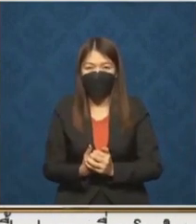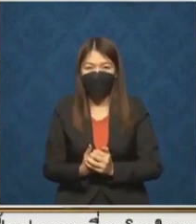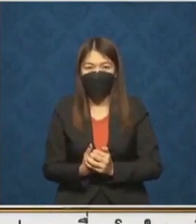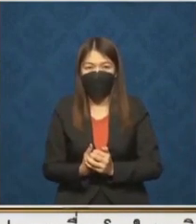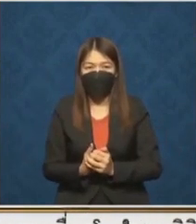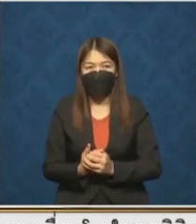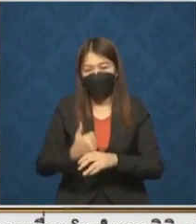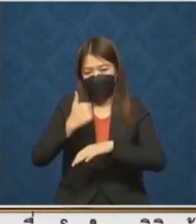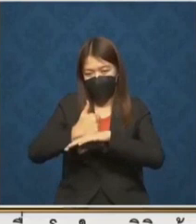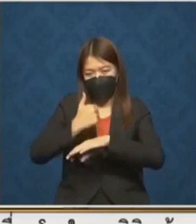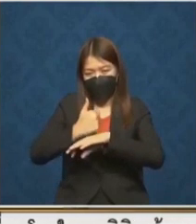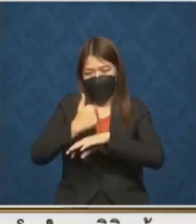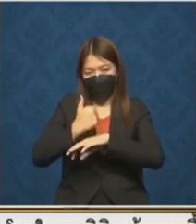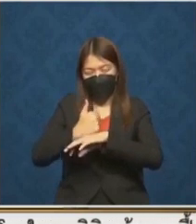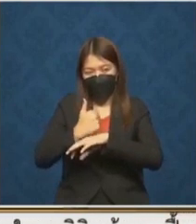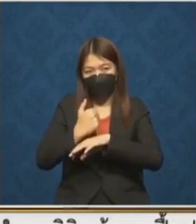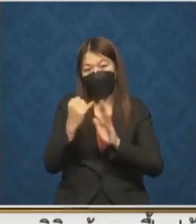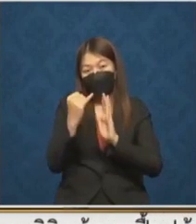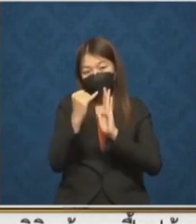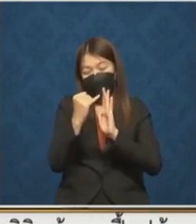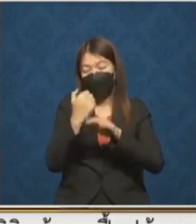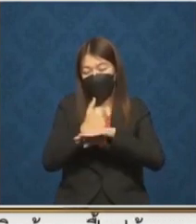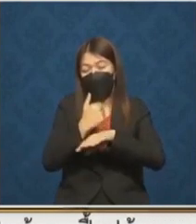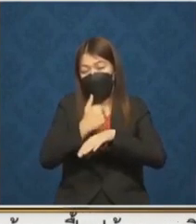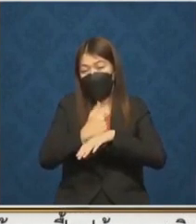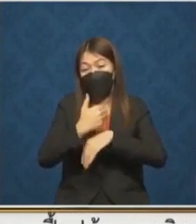ผู้ว่าการลดไฟ